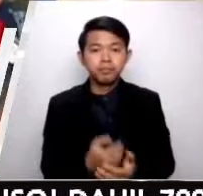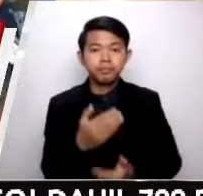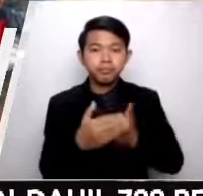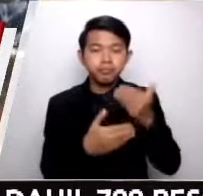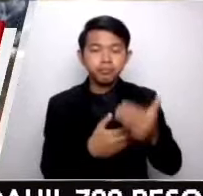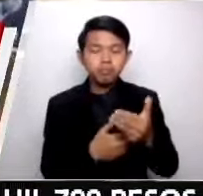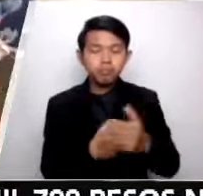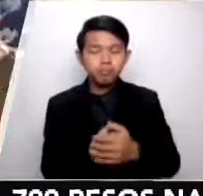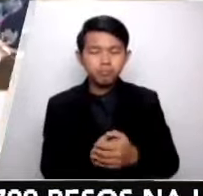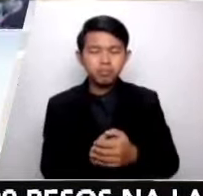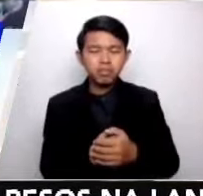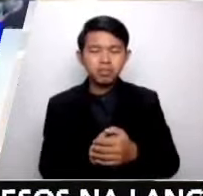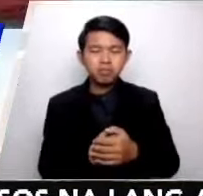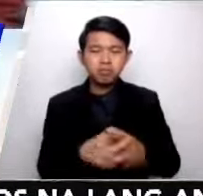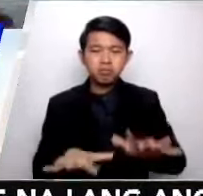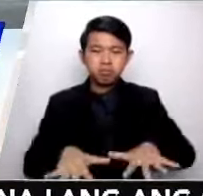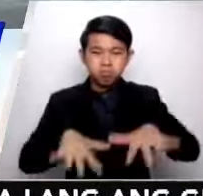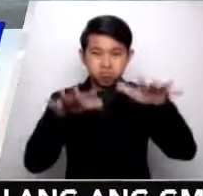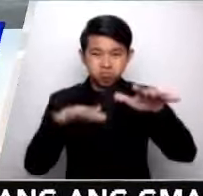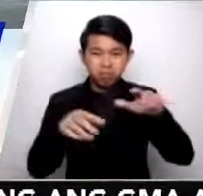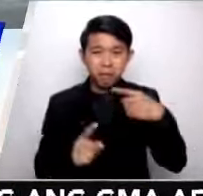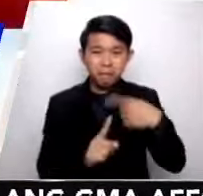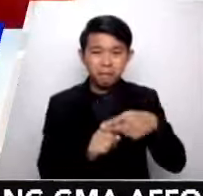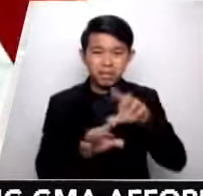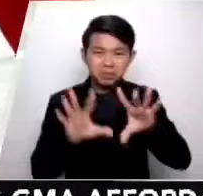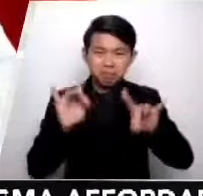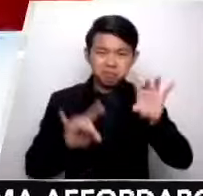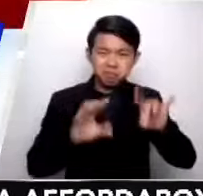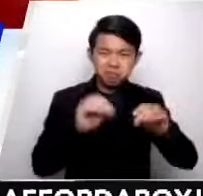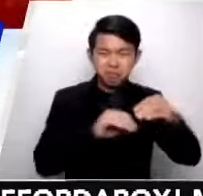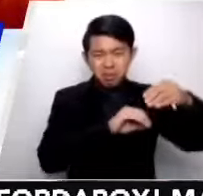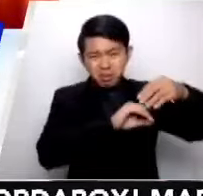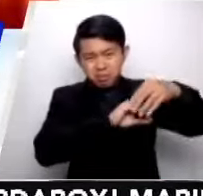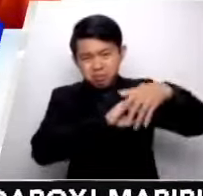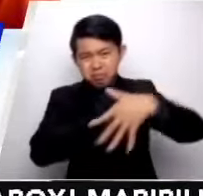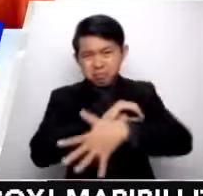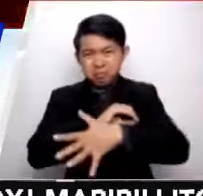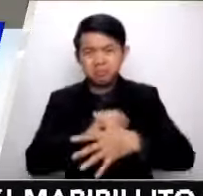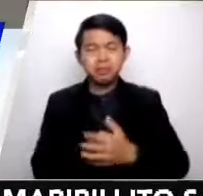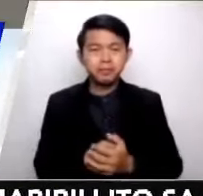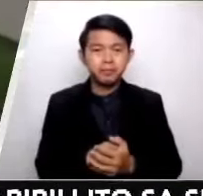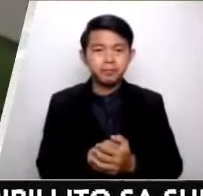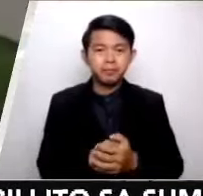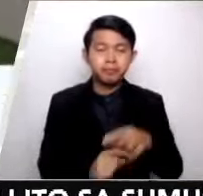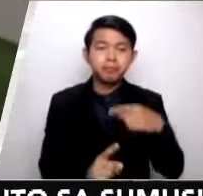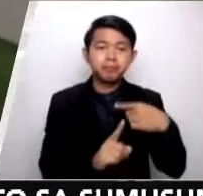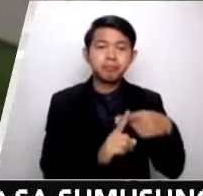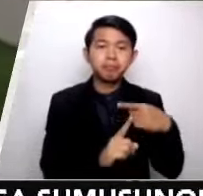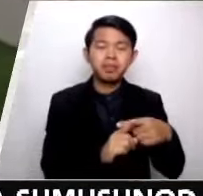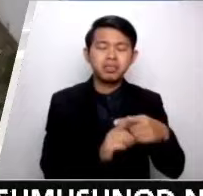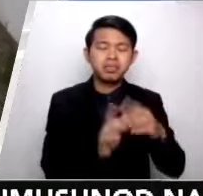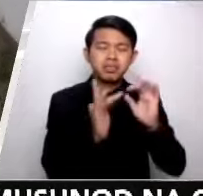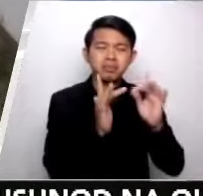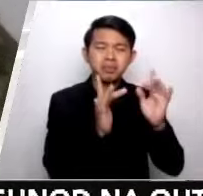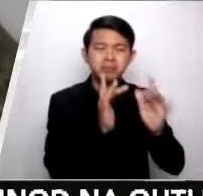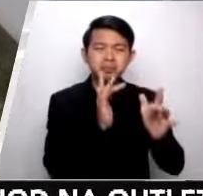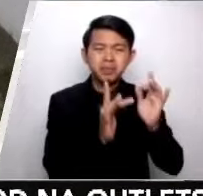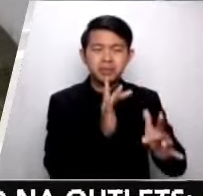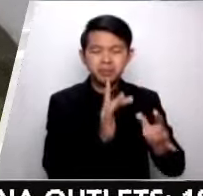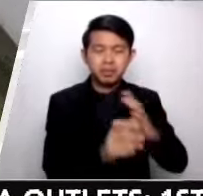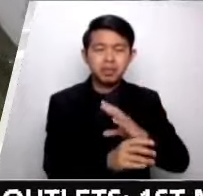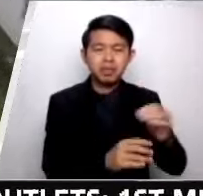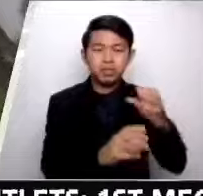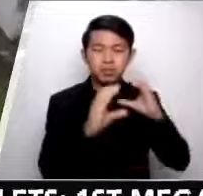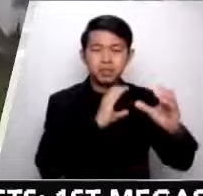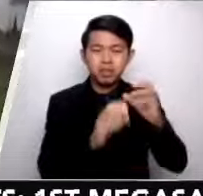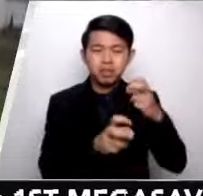lupa. Natabunan sila. Problema rin ang linya ng komunikasyon at internet. Sa kuha ng drone, halos wala nang makitang